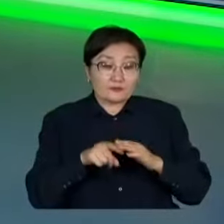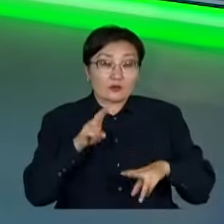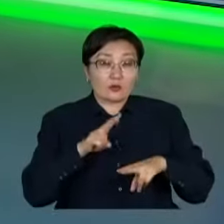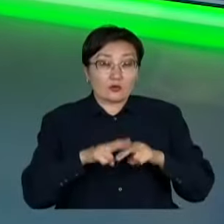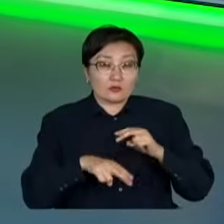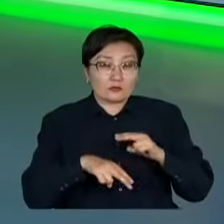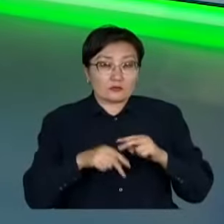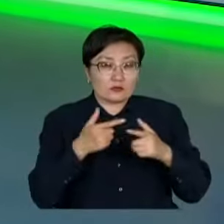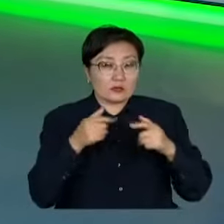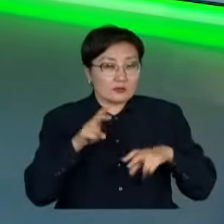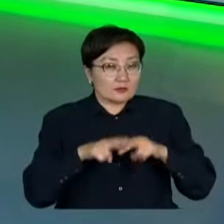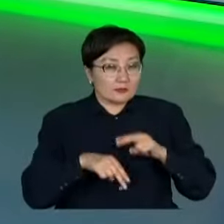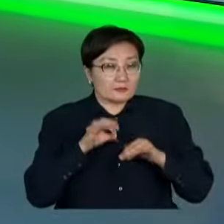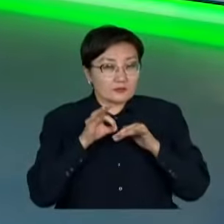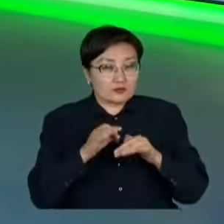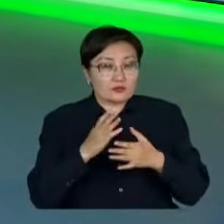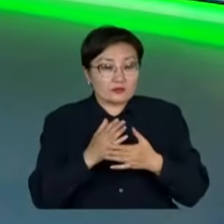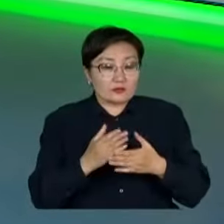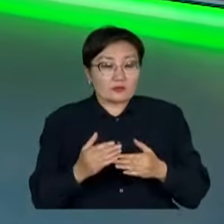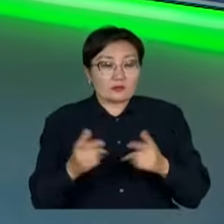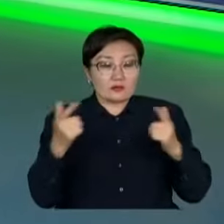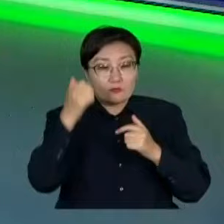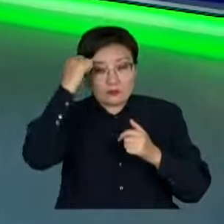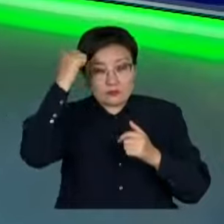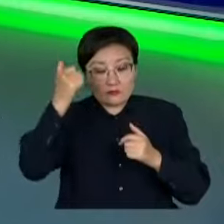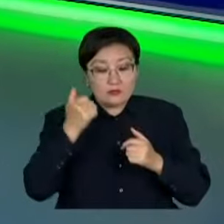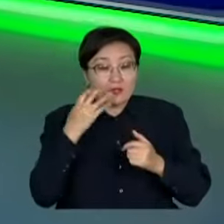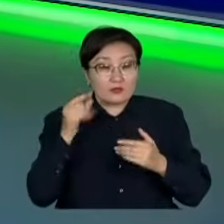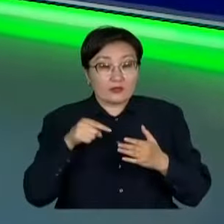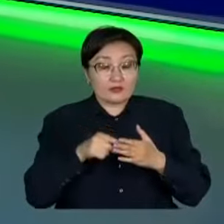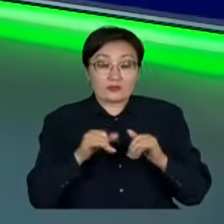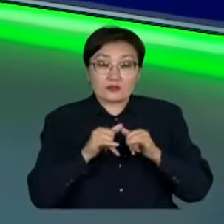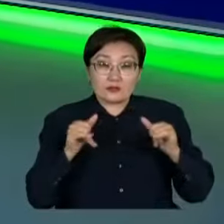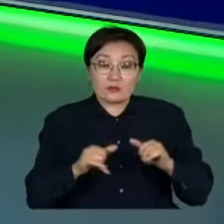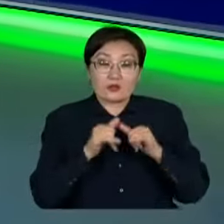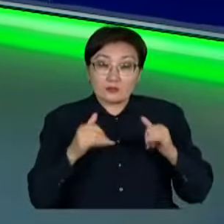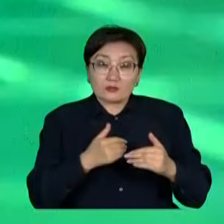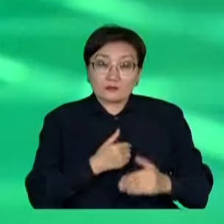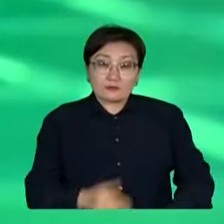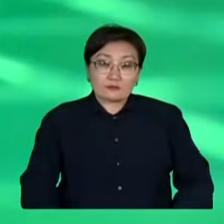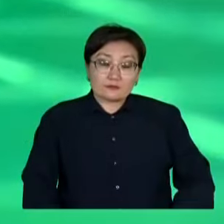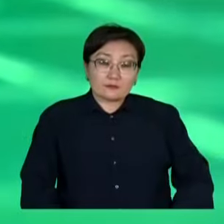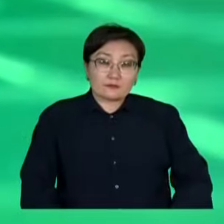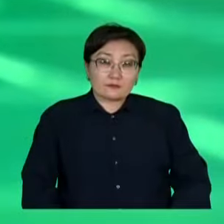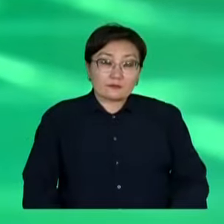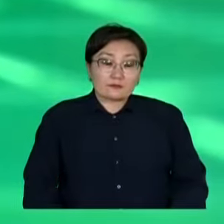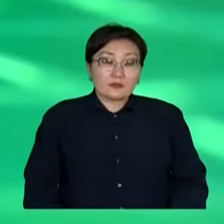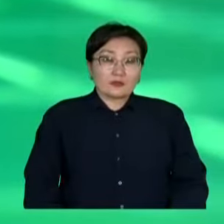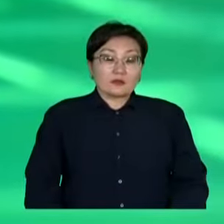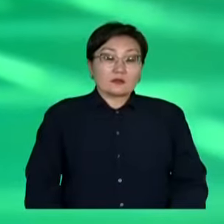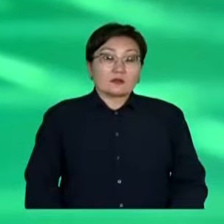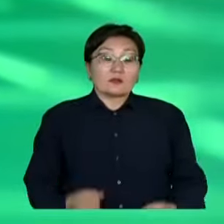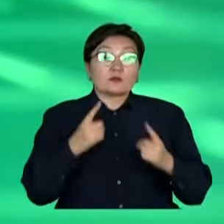жатыр. Мәліметіңіз үшін рахмет, Алматының қаржылық қауқары арта берсін деп тілейміз. Рахмет. Еске сала кетейін,